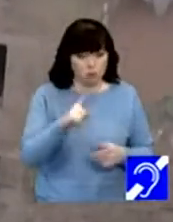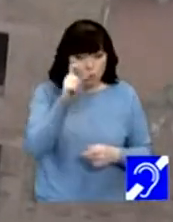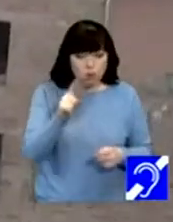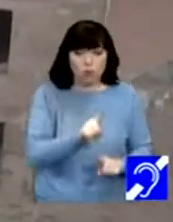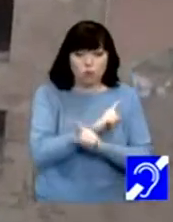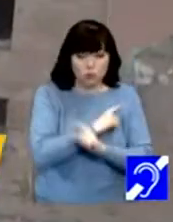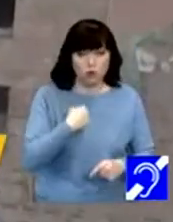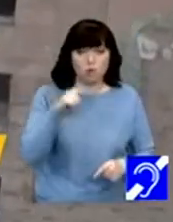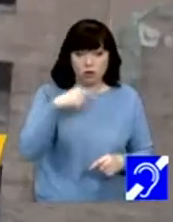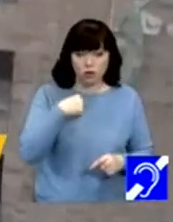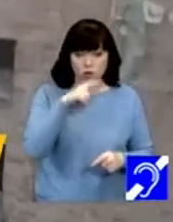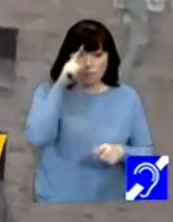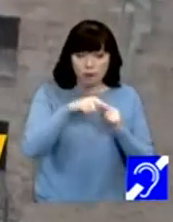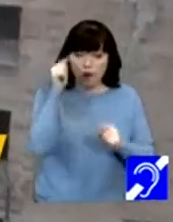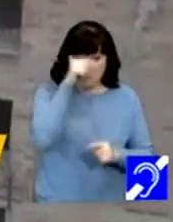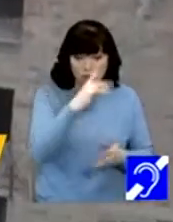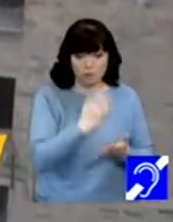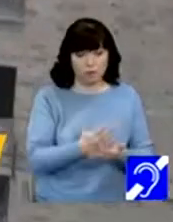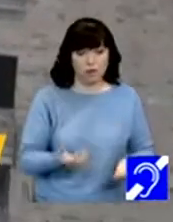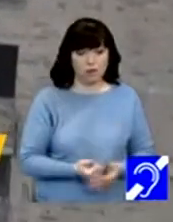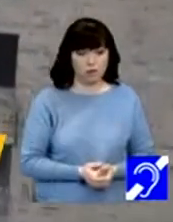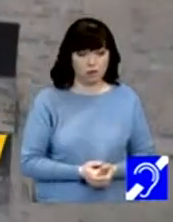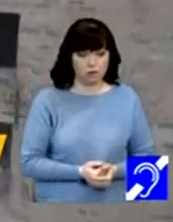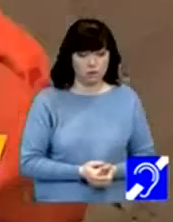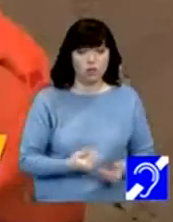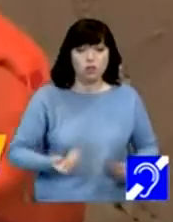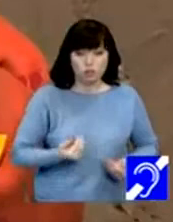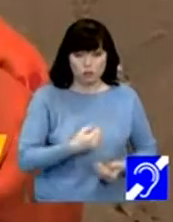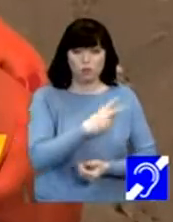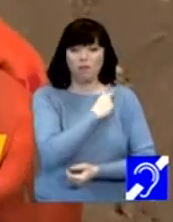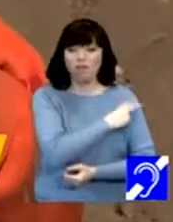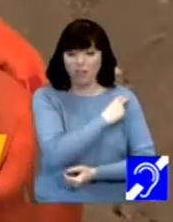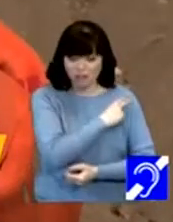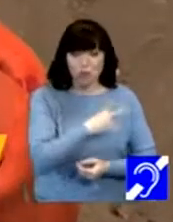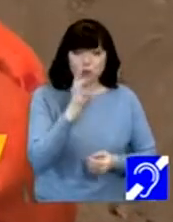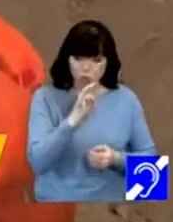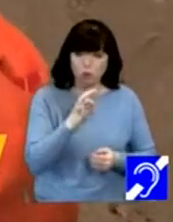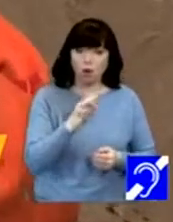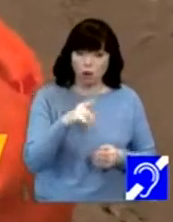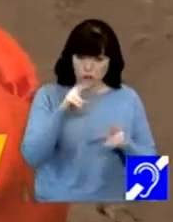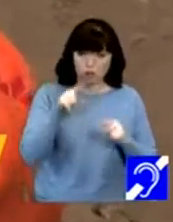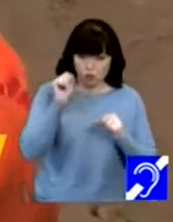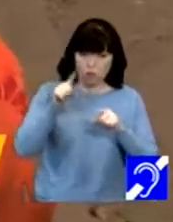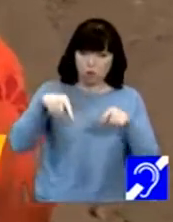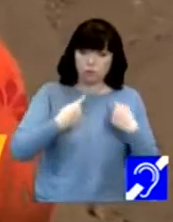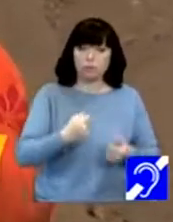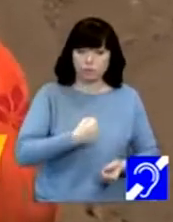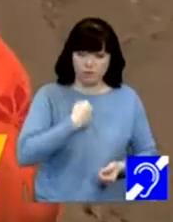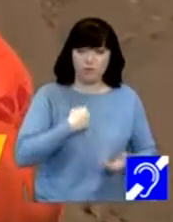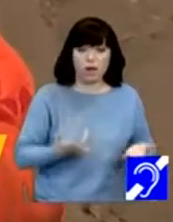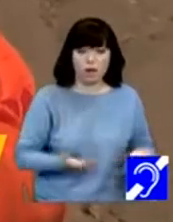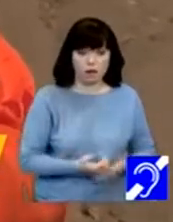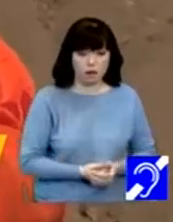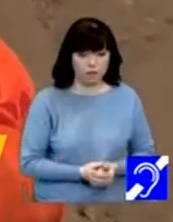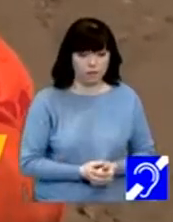am și frate, și rusie, și trăiești. M-am luat de Vastoc, știți, acolo ieșiți de... La drășinică nu